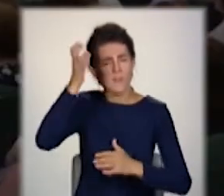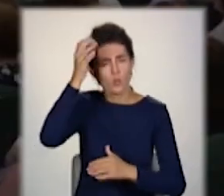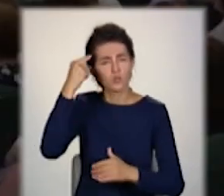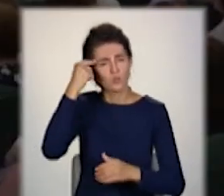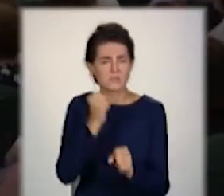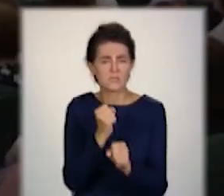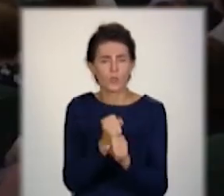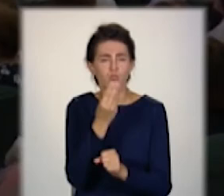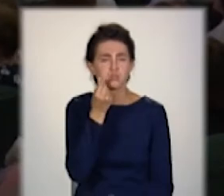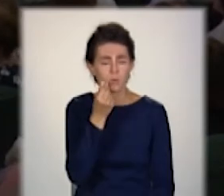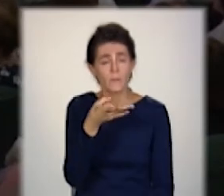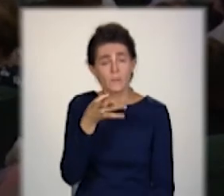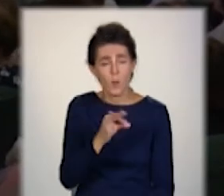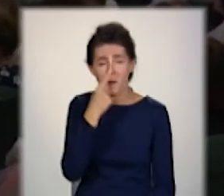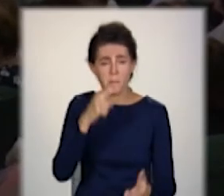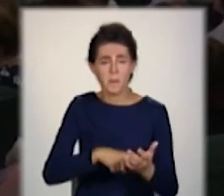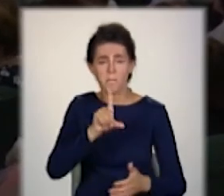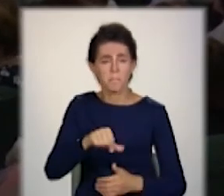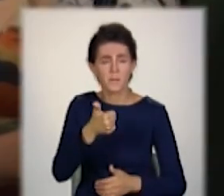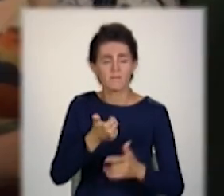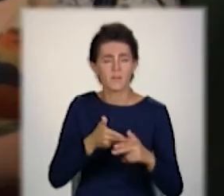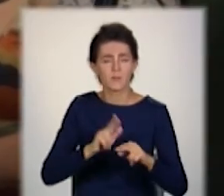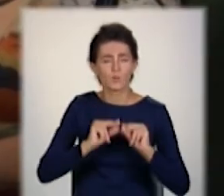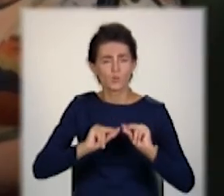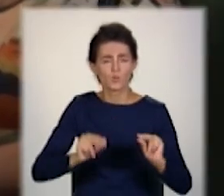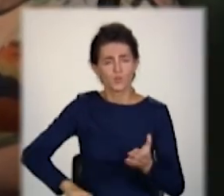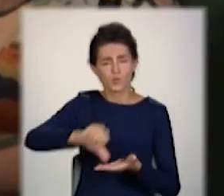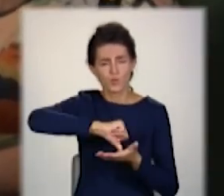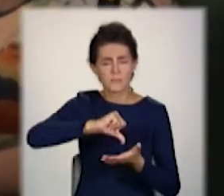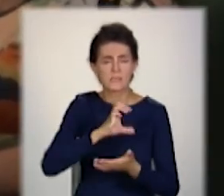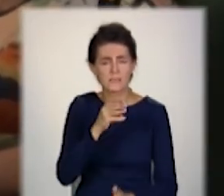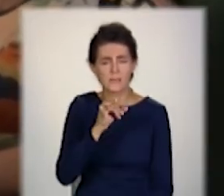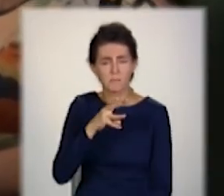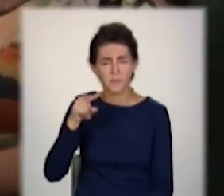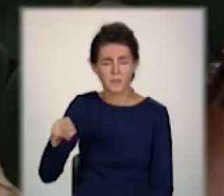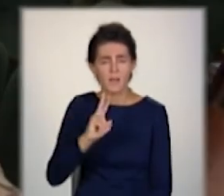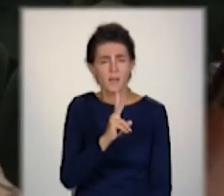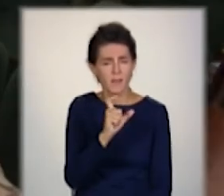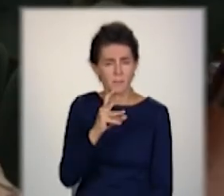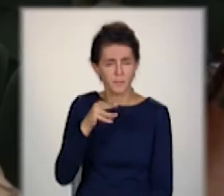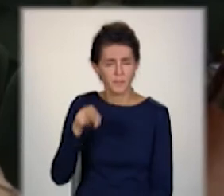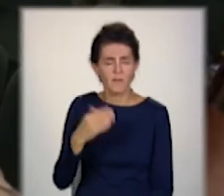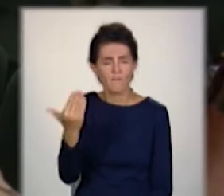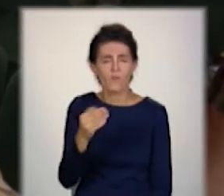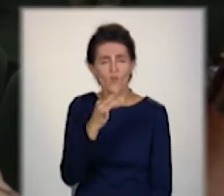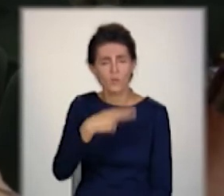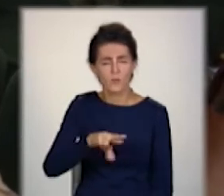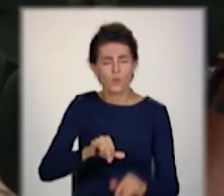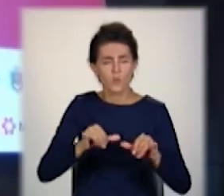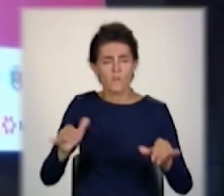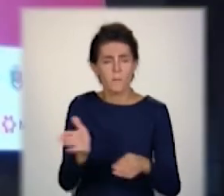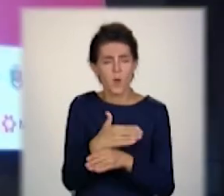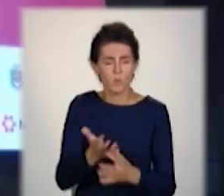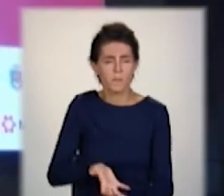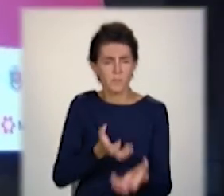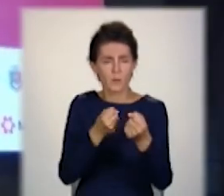мужчины. Першими відвідувачами стали вчителі – учасники програми «Steam Camp» від Фонду розвитку Маріуполя, який реалізується за підтримки